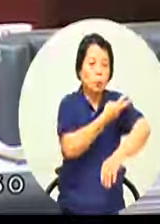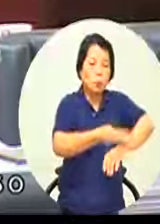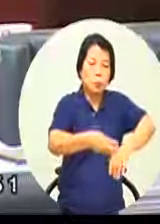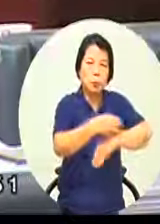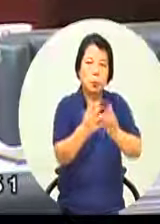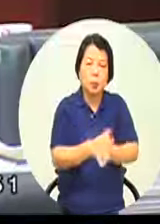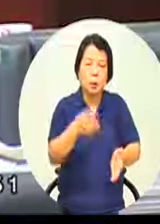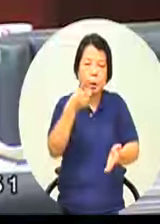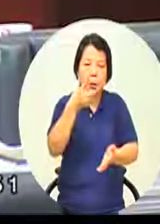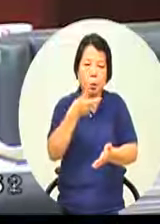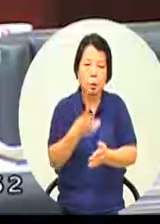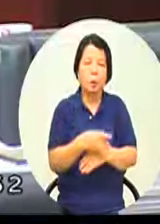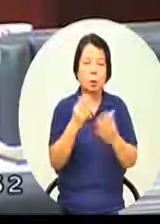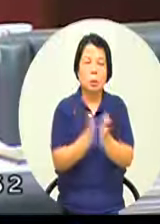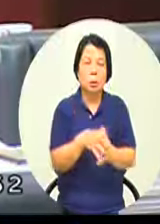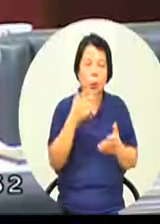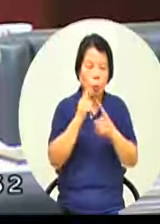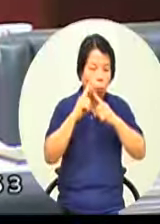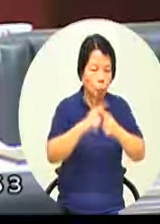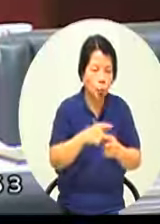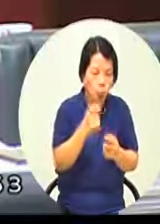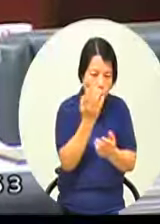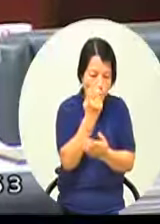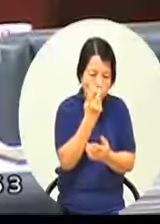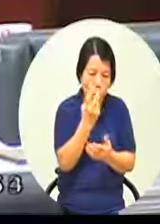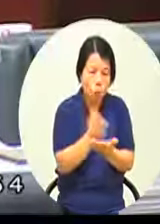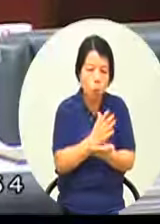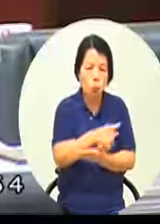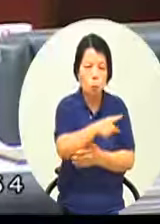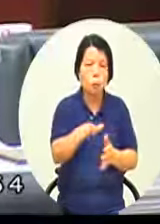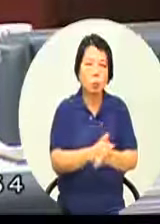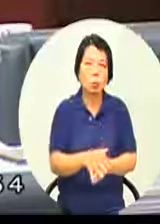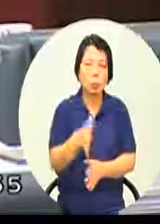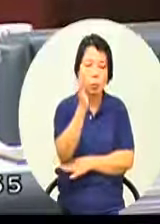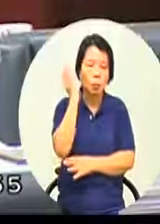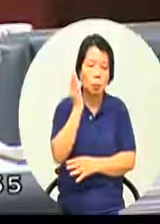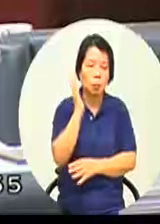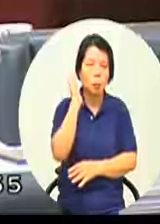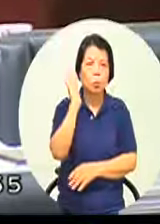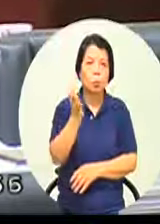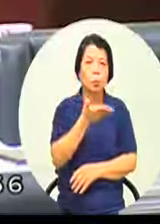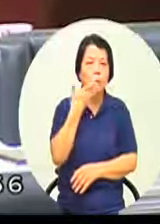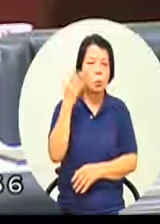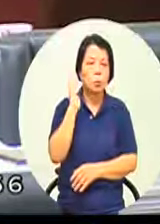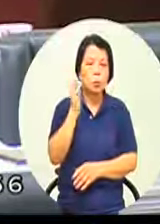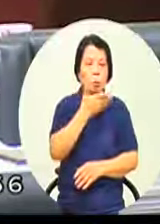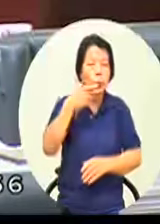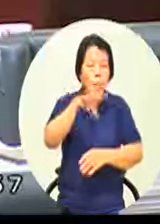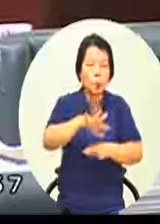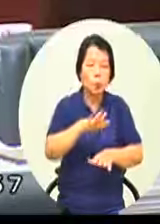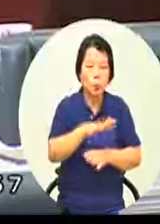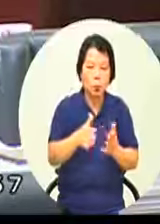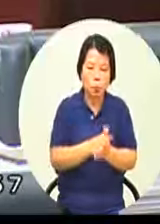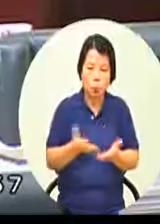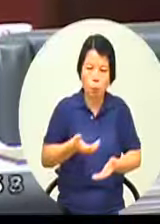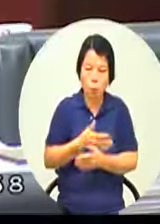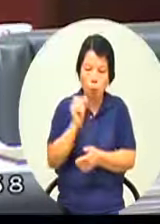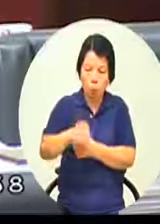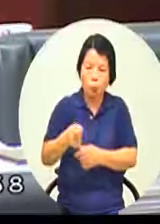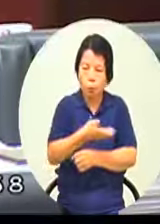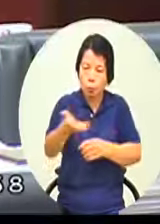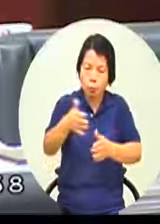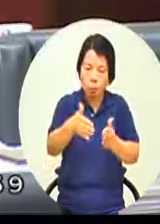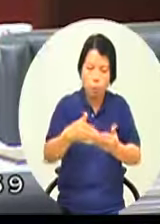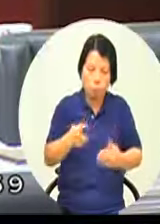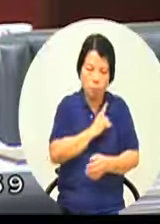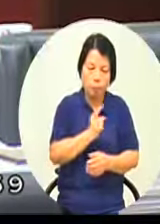两三次的会勘之后，后来水利会同意让你们水利局把那条沟加盖扩宽，就